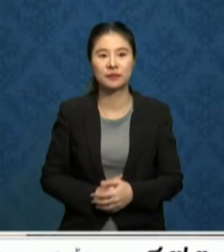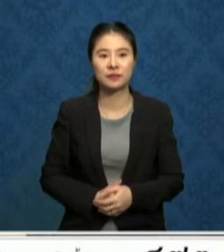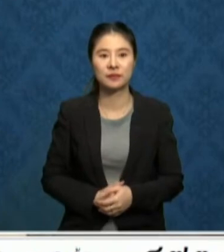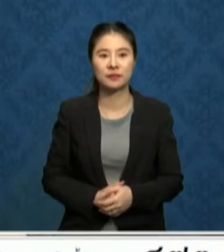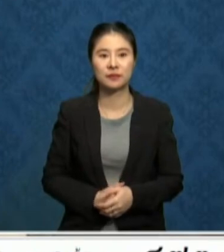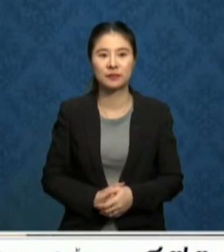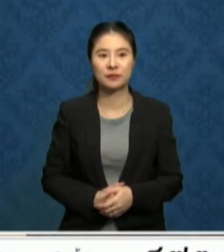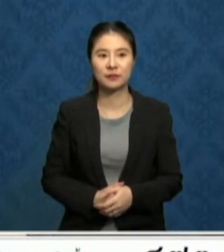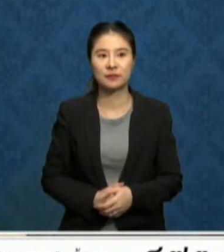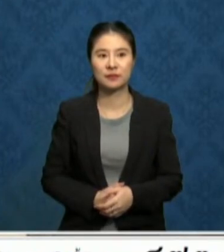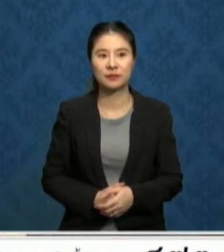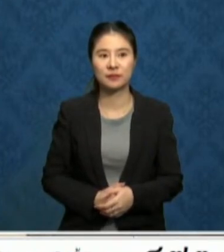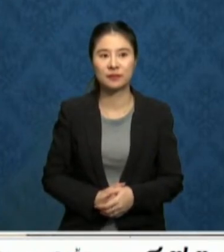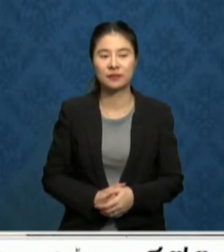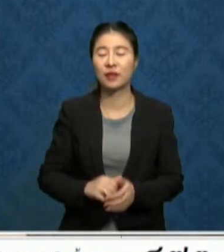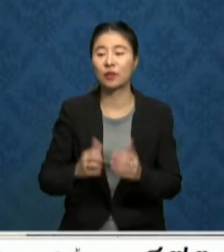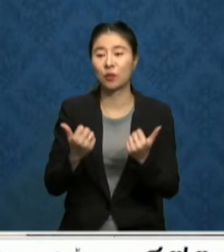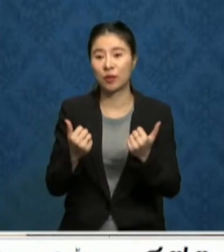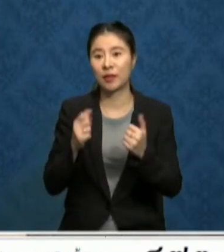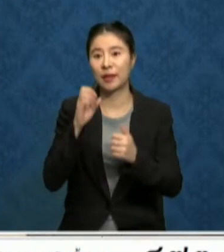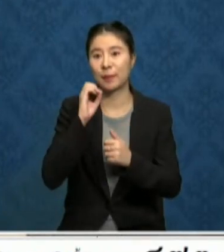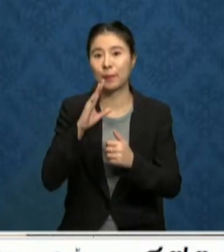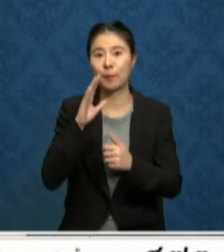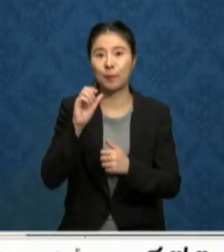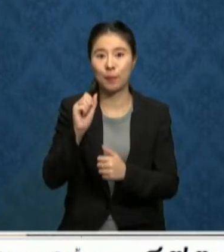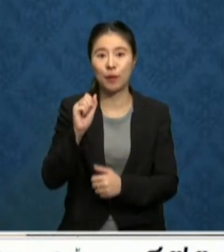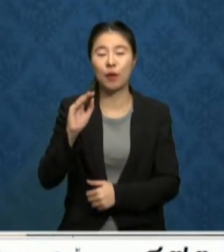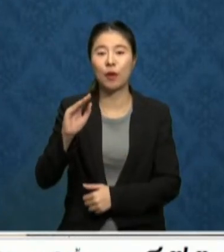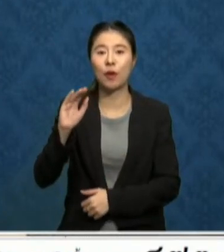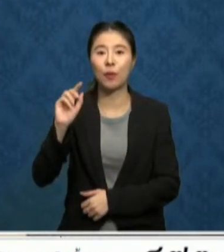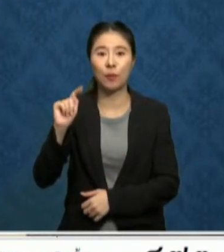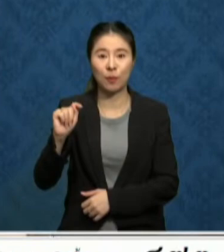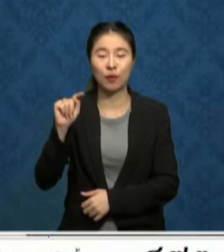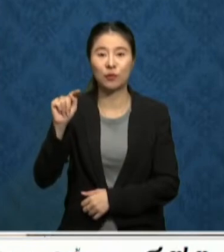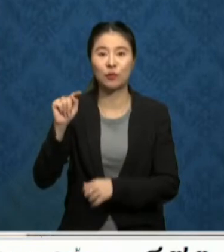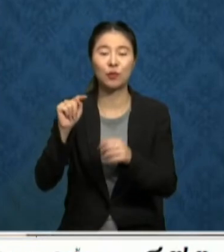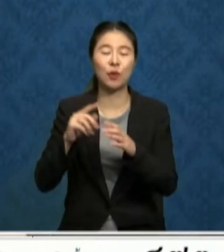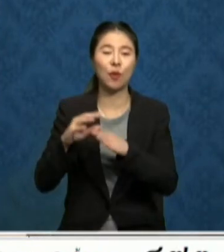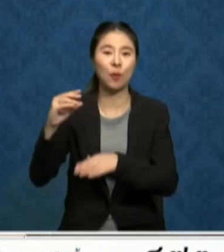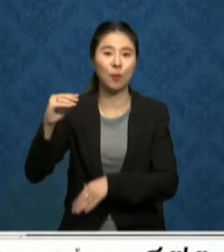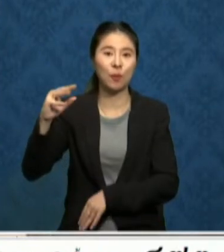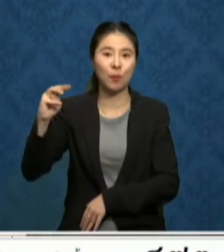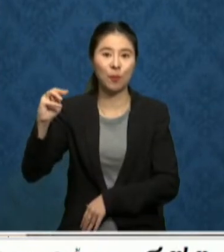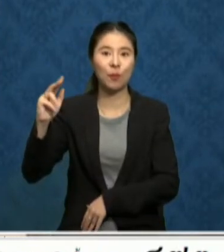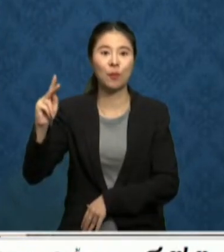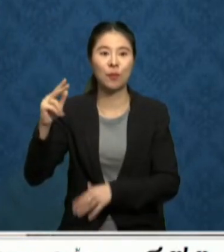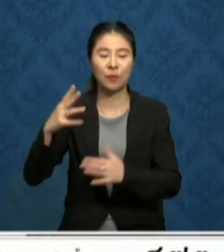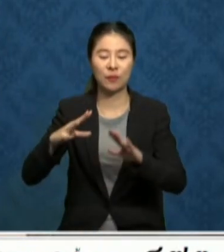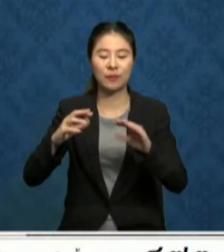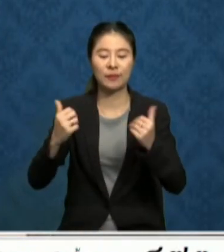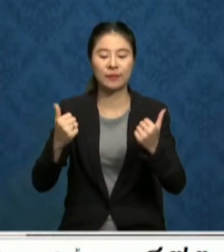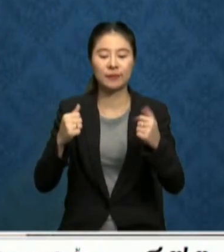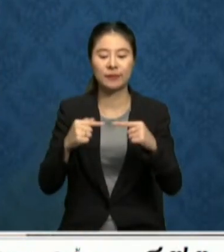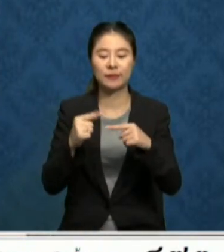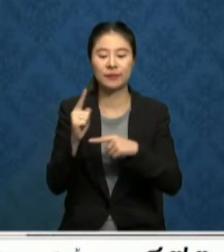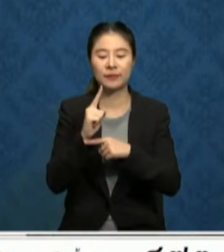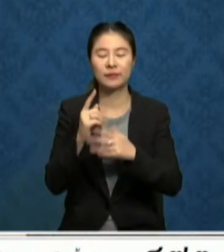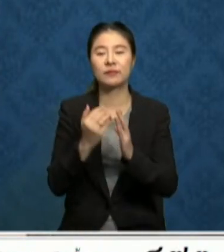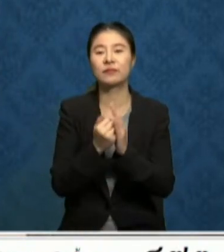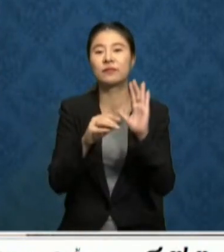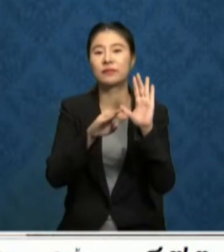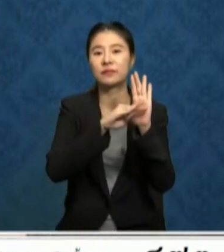ต้นได้ประสานไปยังทางองค์การบริหารส่วนตำบลโมคลานและทราบว่าขณะนี้ได้อยู่ใน